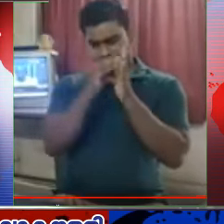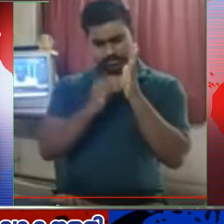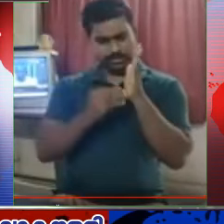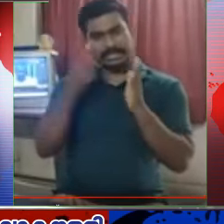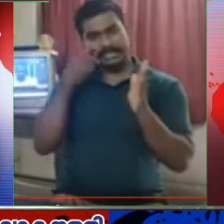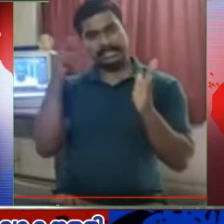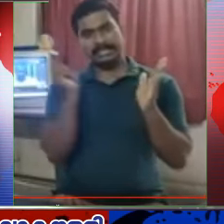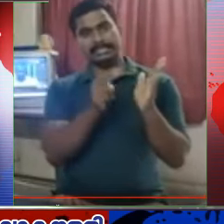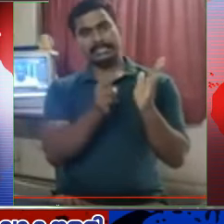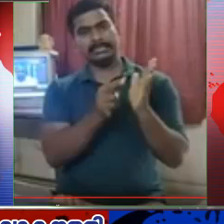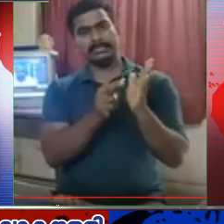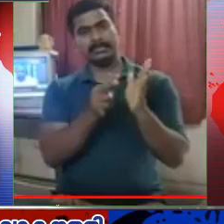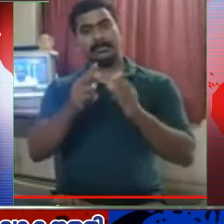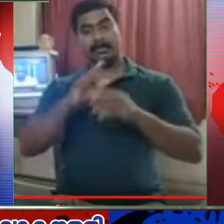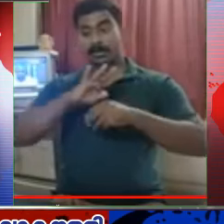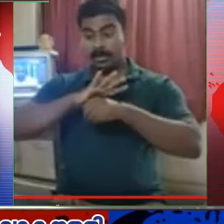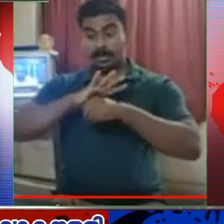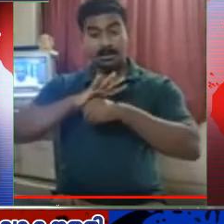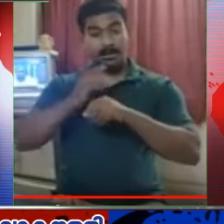ഇതിനു പുറമെ